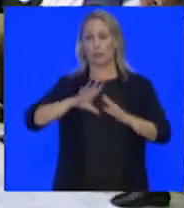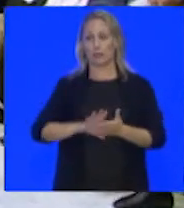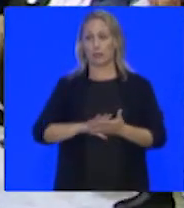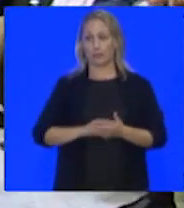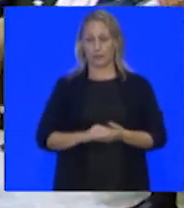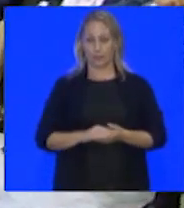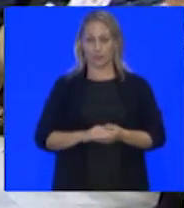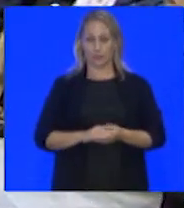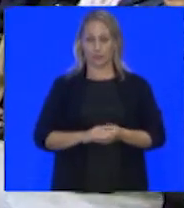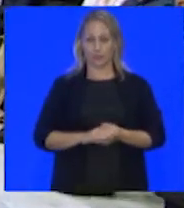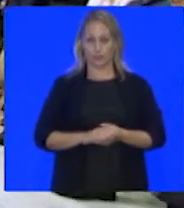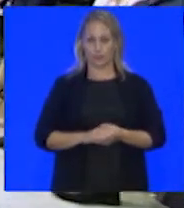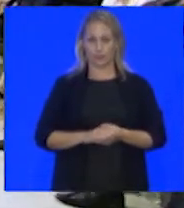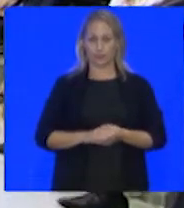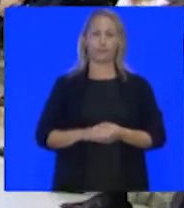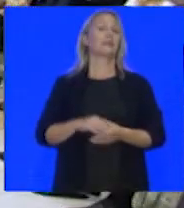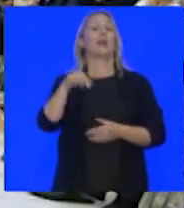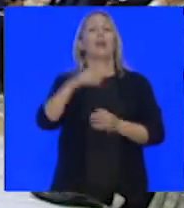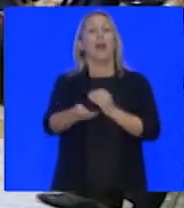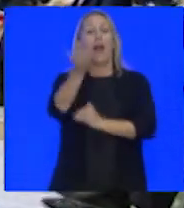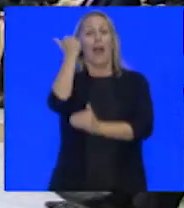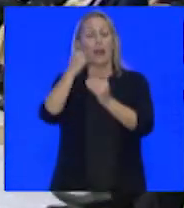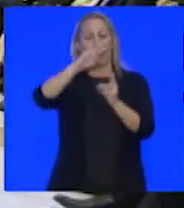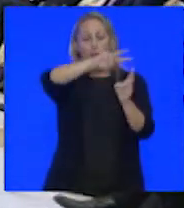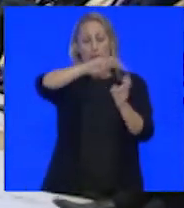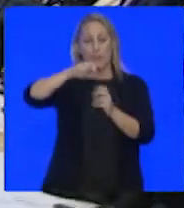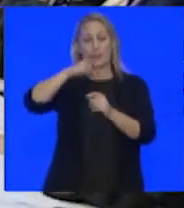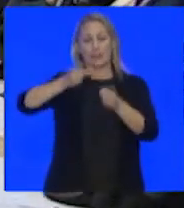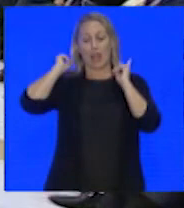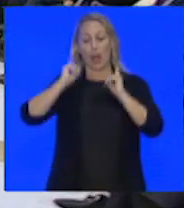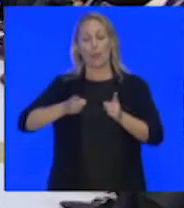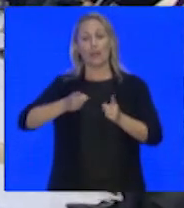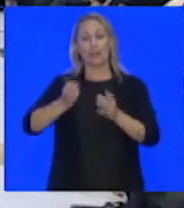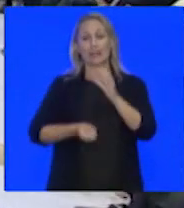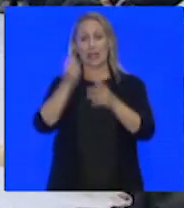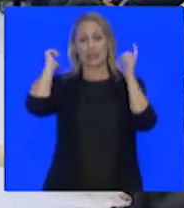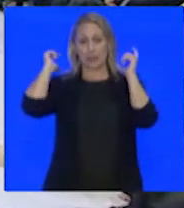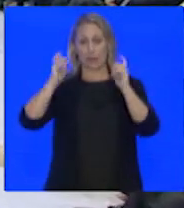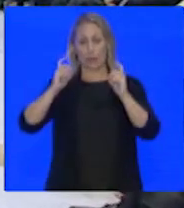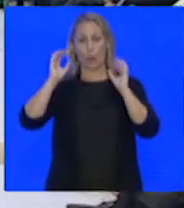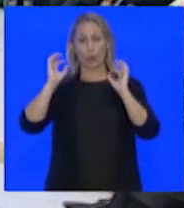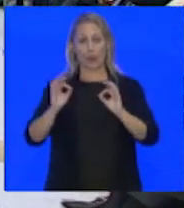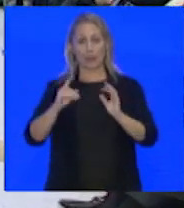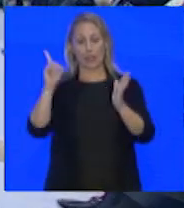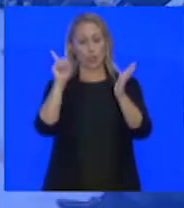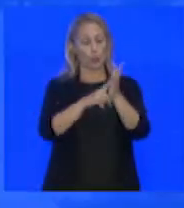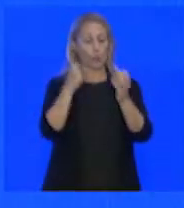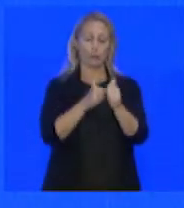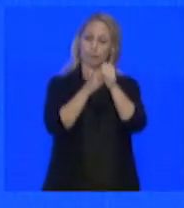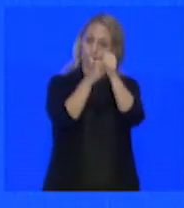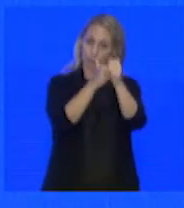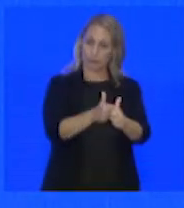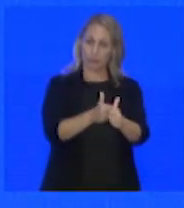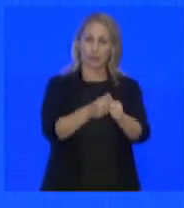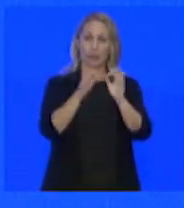Σύμφωνα με την απόφαση του Συμβουλίου της Επικρατείας, πάντα στο πλαίσιο του αρχαιολογικού νόμου και